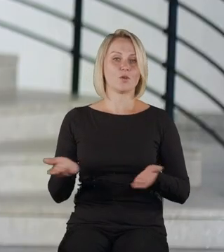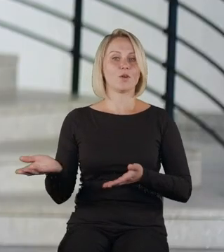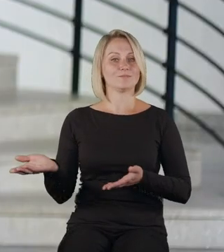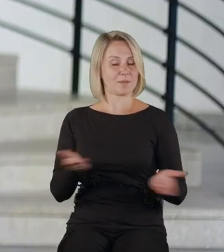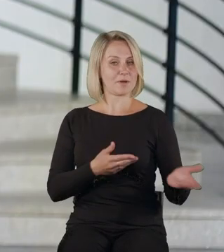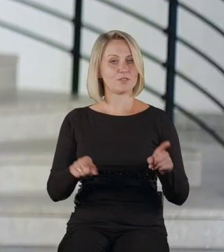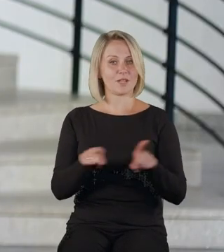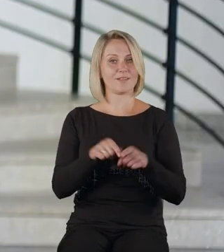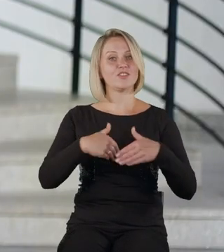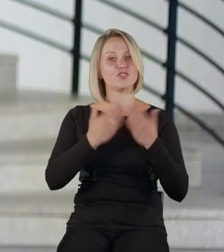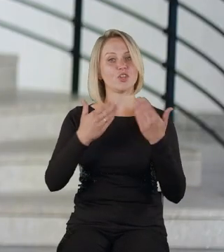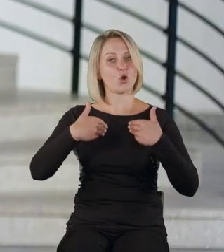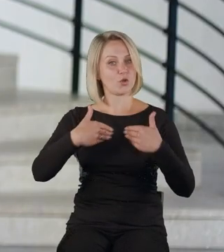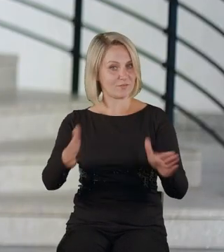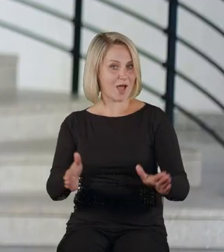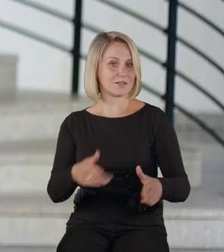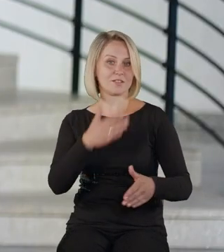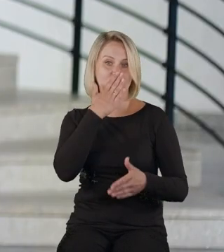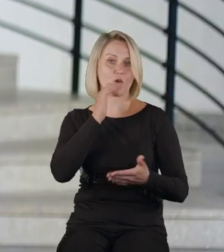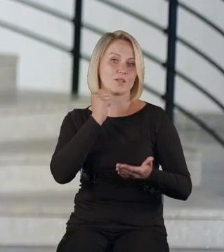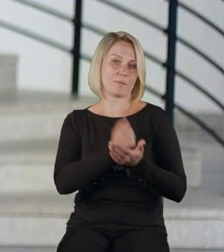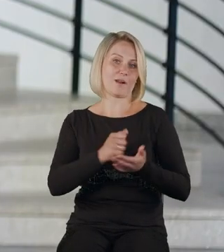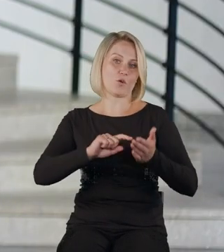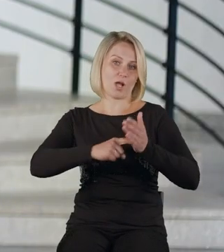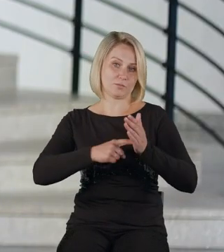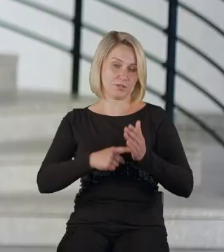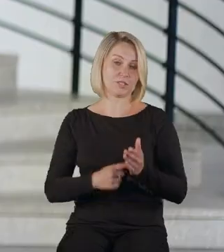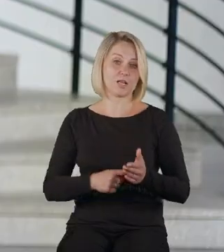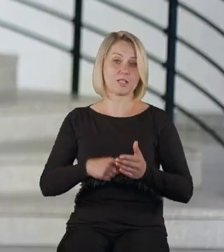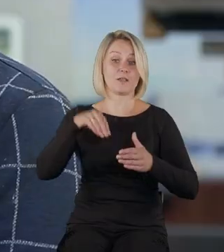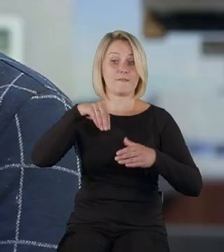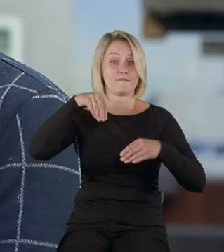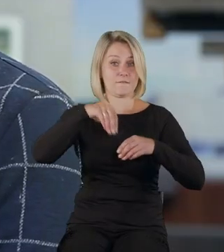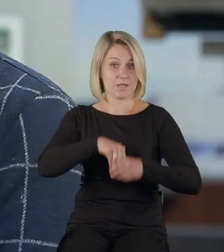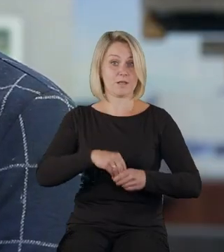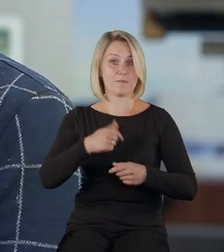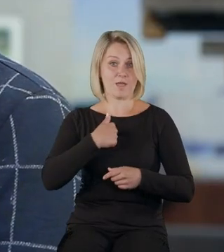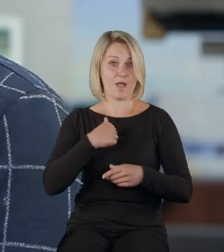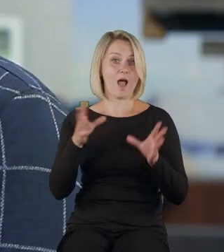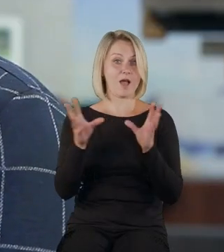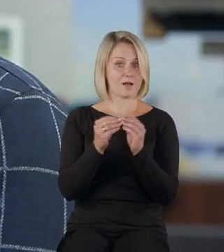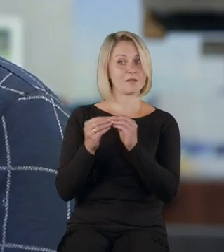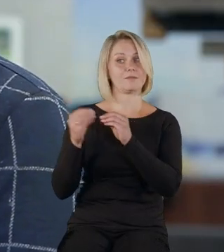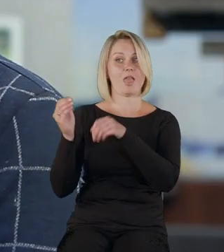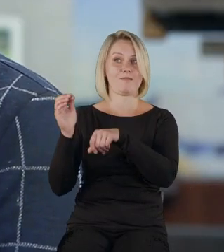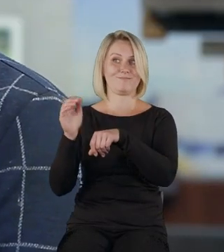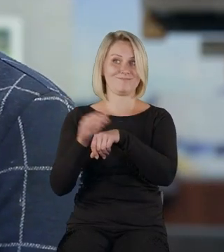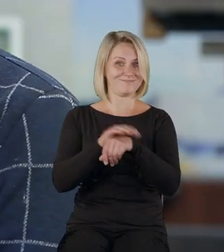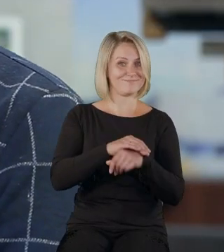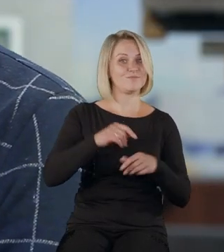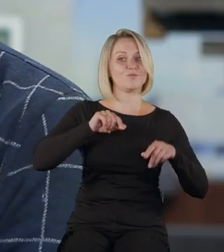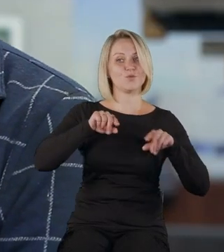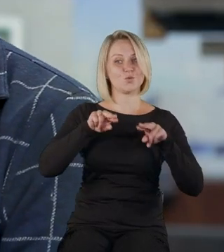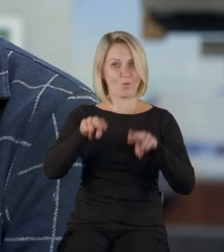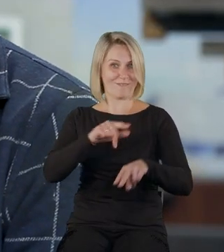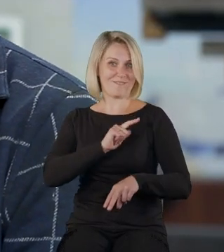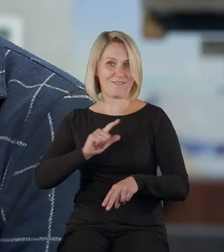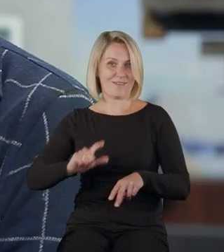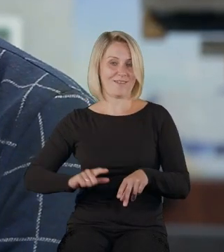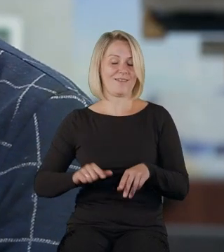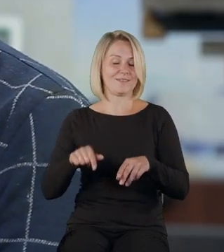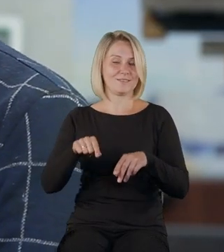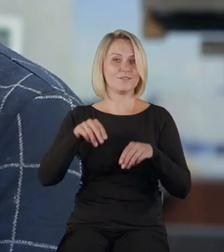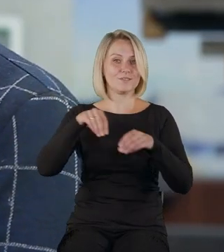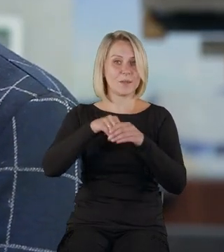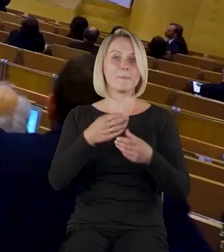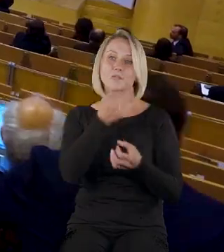zapraszam również na Dzień Otwarty Wydziału Prawa i Administracji. W ramach tego wydarzenia ja i pozostali członkowie Samorządu Studenckiego będziemy odpowiadać na